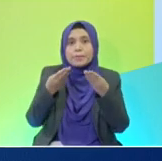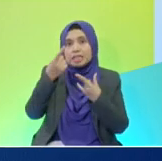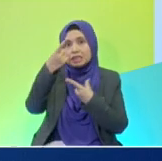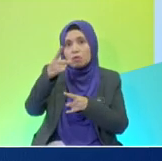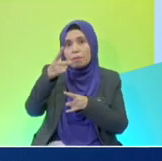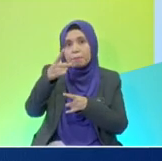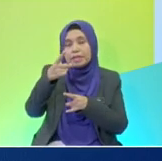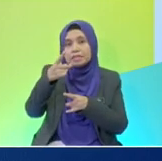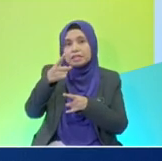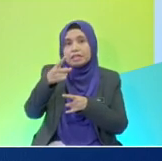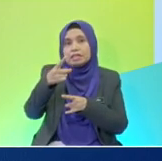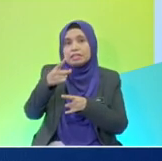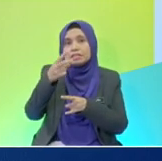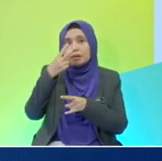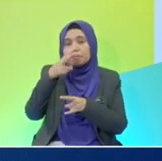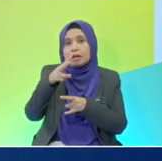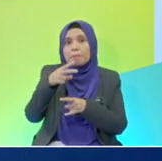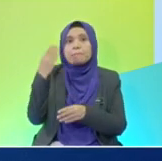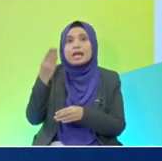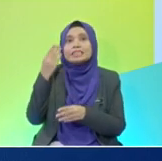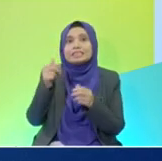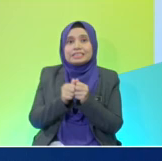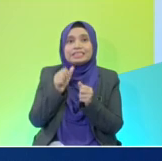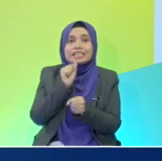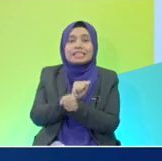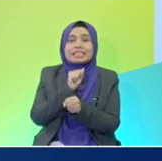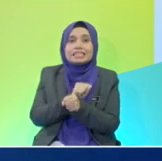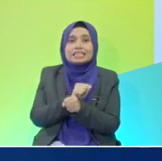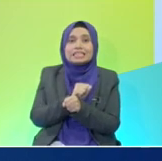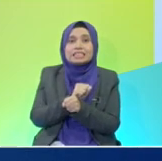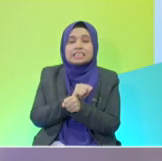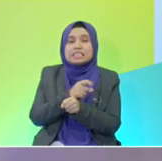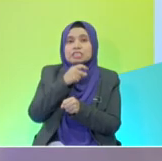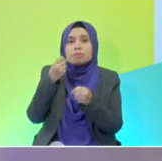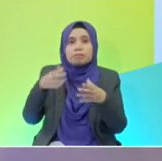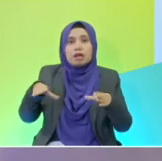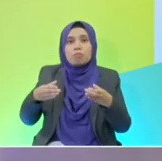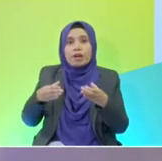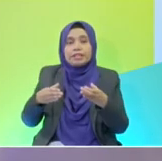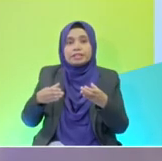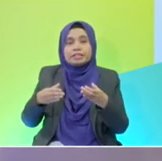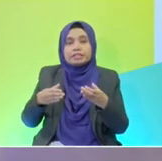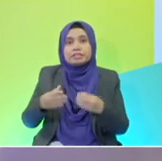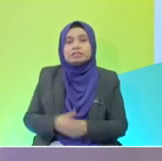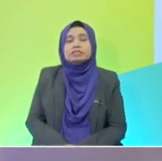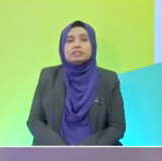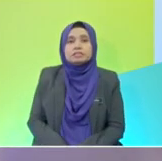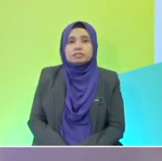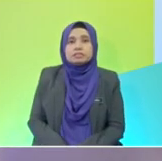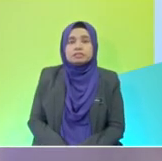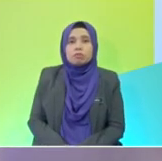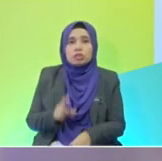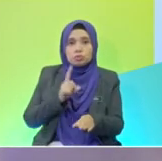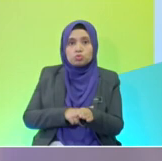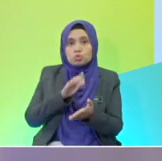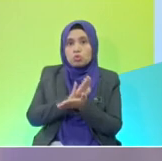dia nampak macam Oh murid-murid ini biasa dengan kejutan kan masih proses masih dekat sama sekolah dulu waktu